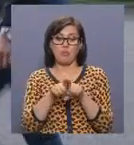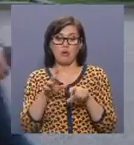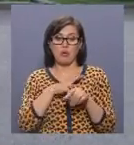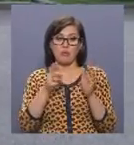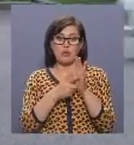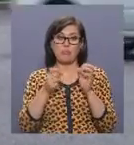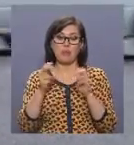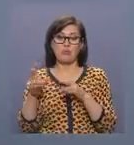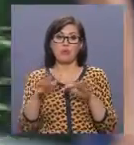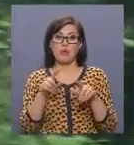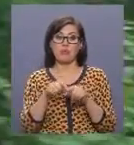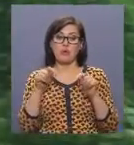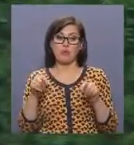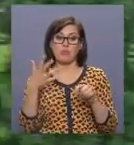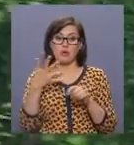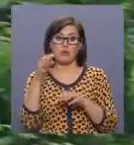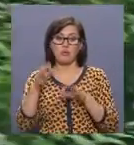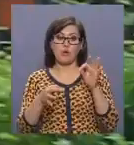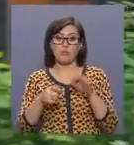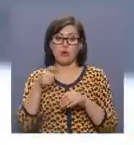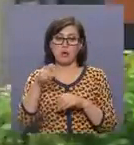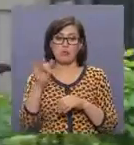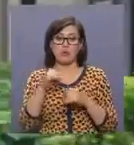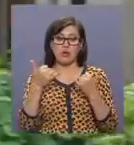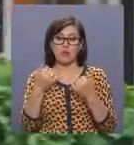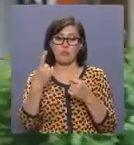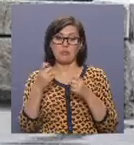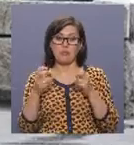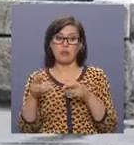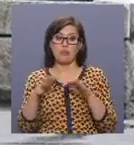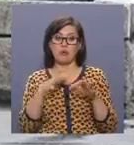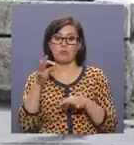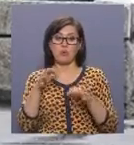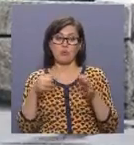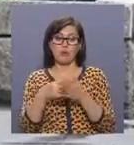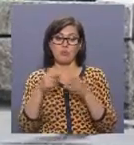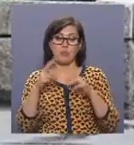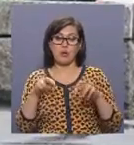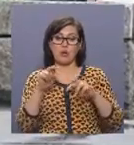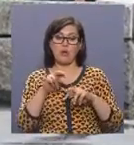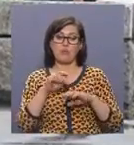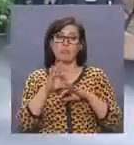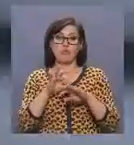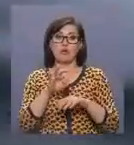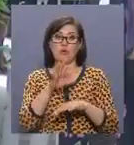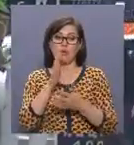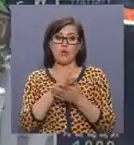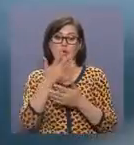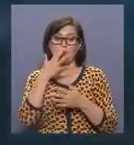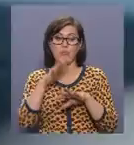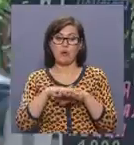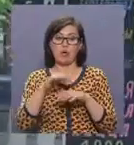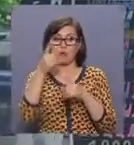7 қылмыстық іс қозғады. Оның 5-еуі сотқа жолданды. Қазір бір қылмыстық іс бойынша сотқа дейінгі тергеп тексеру амалдары жүргізілуде. Ұлттық